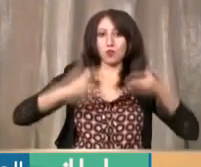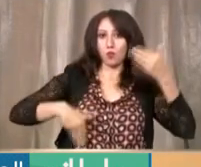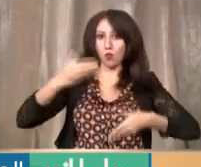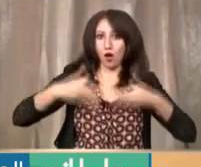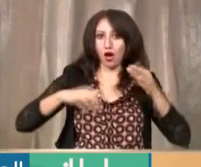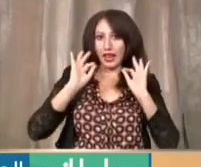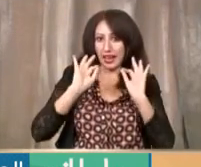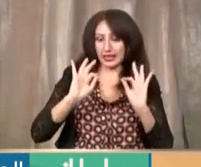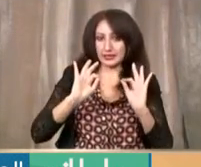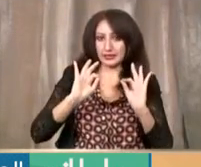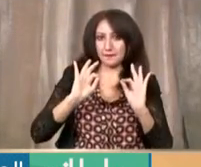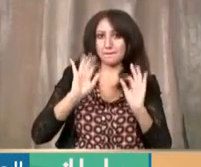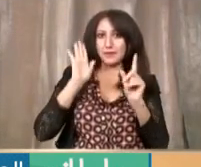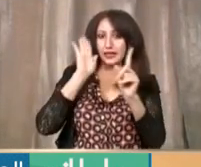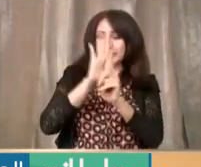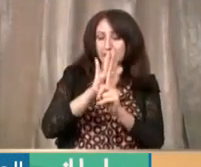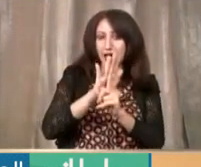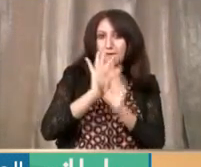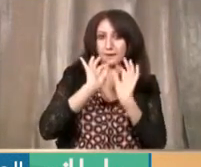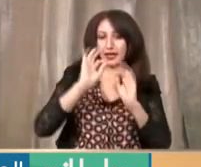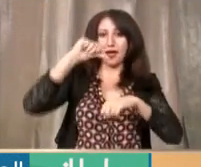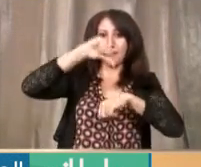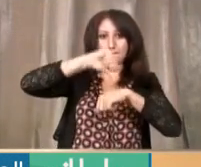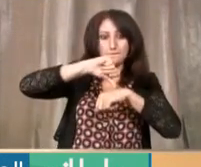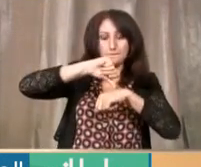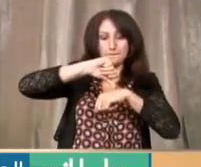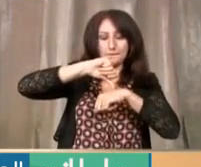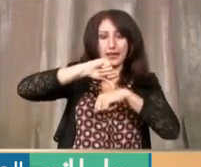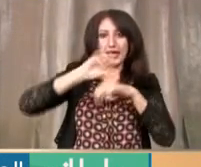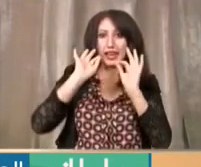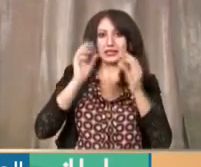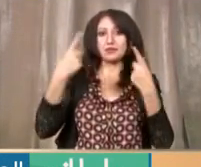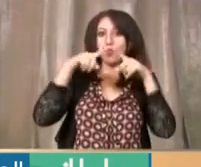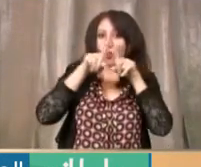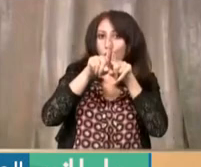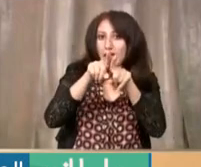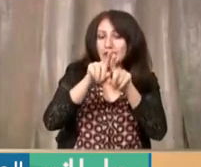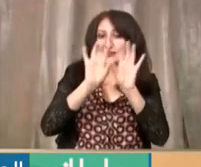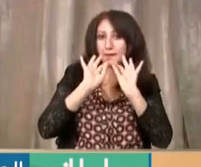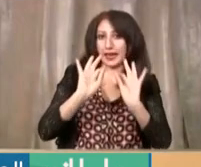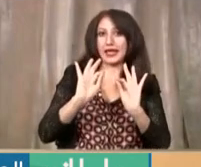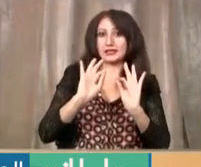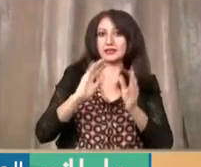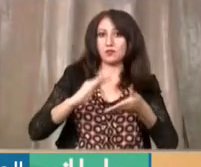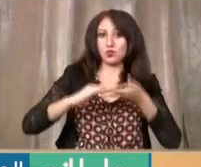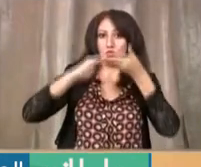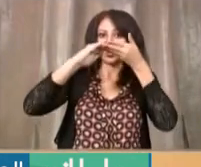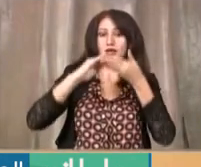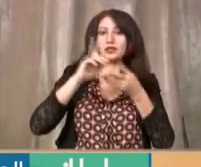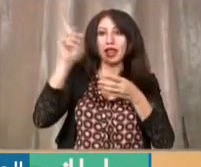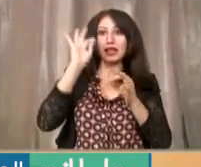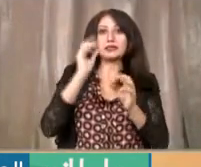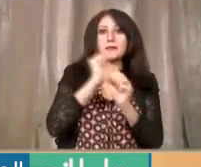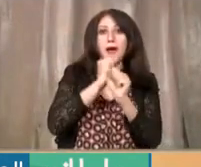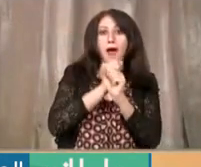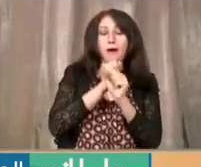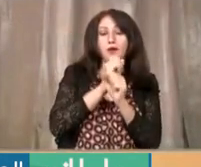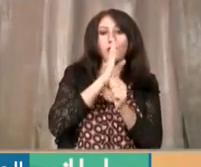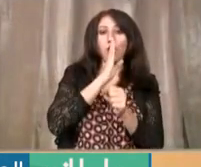ونوفر لهم الاماكن المناسبه والاح في مباشره حقوم